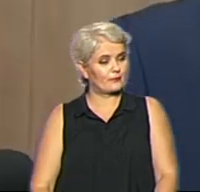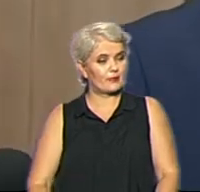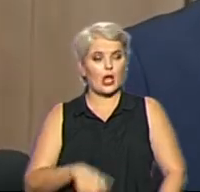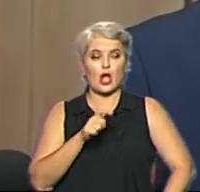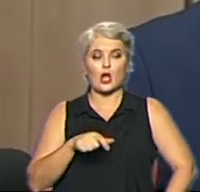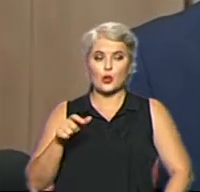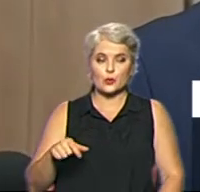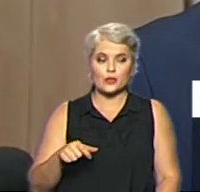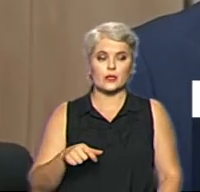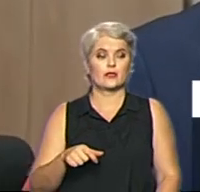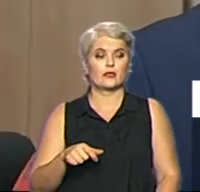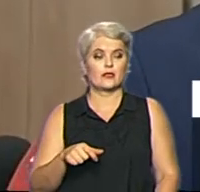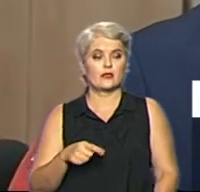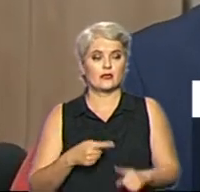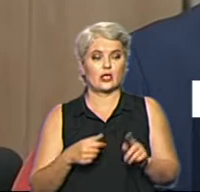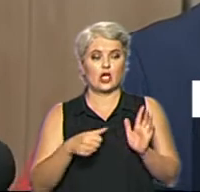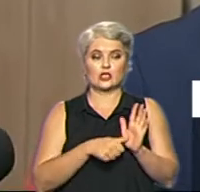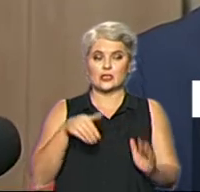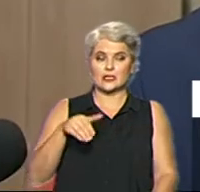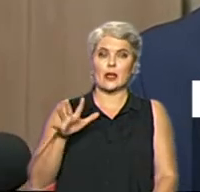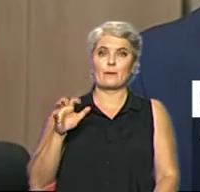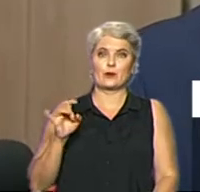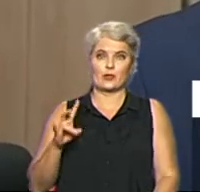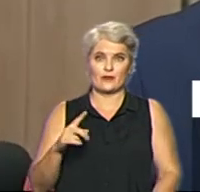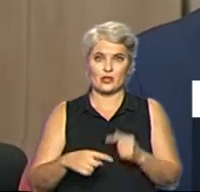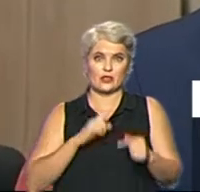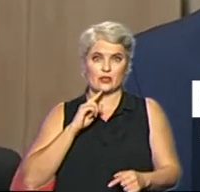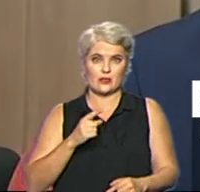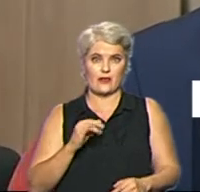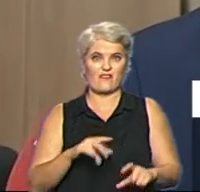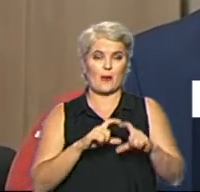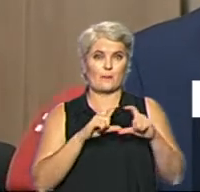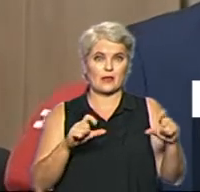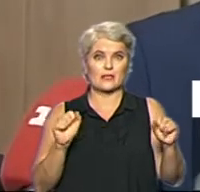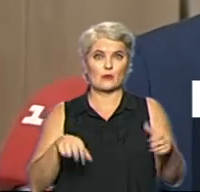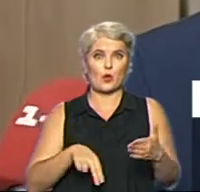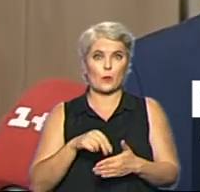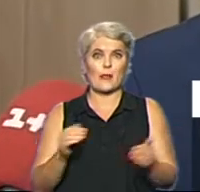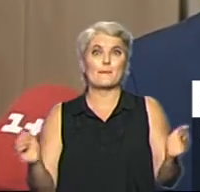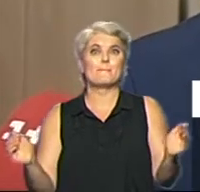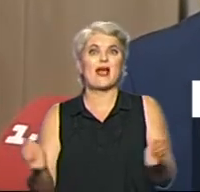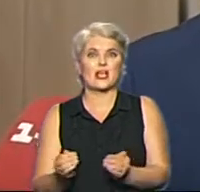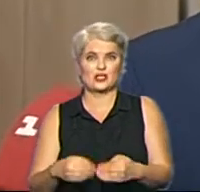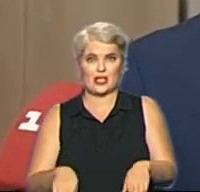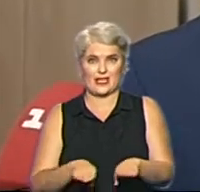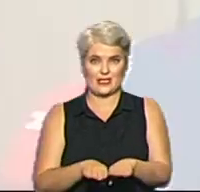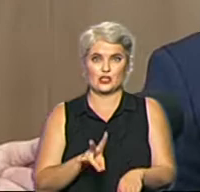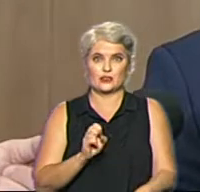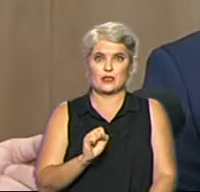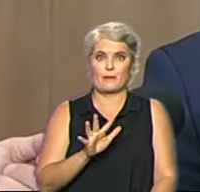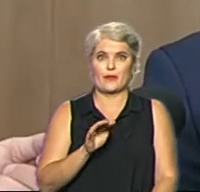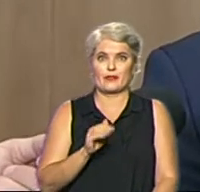Люди підуть з цими 6500 гривень через рік і в магазині зможуть купити менше, ніж на 5